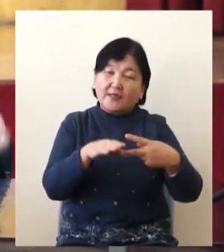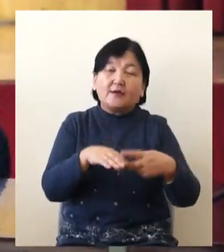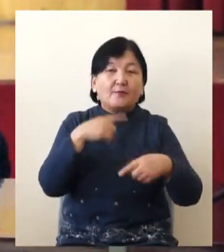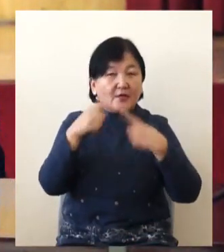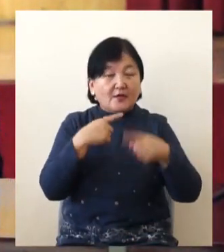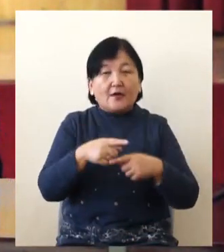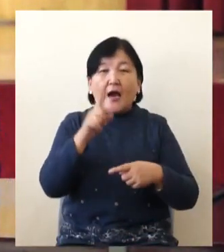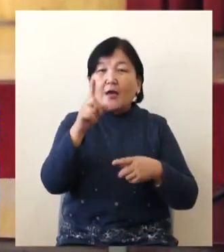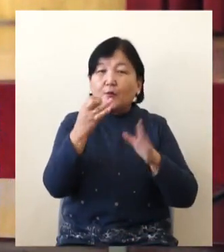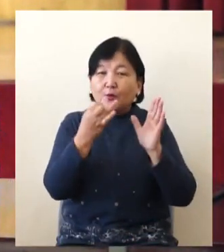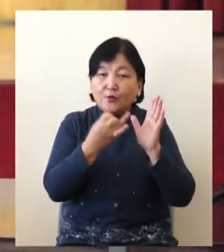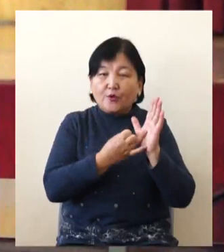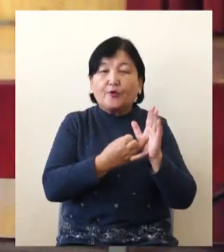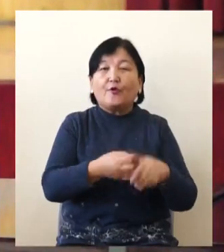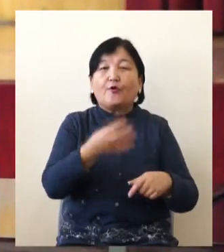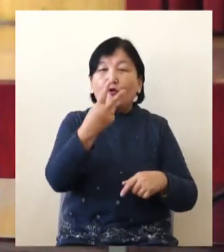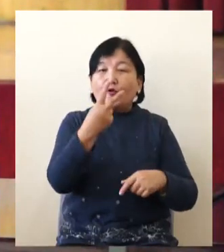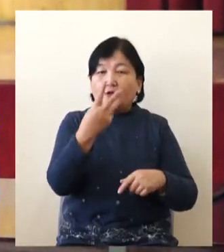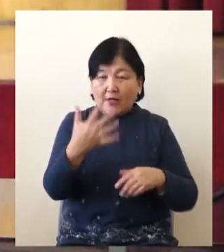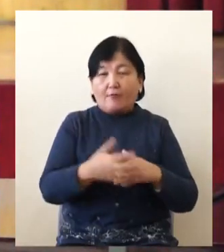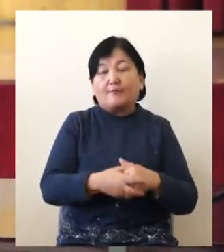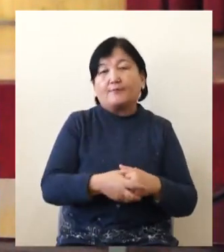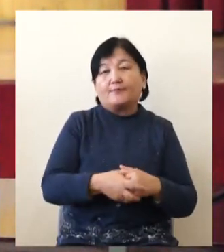холбоотой 17 25.